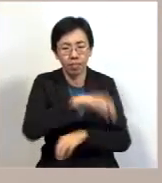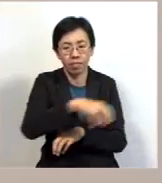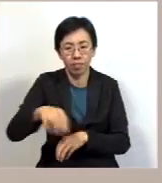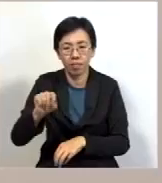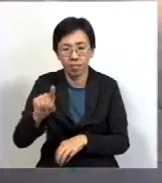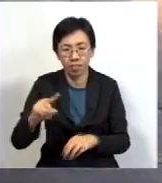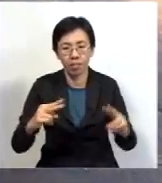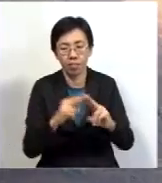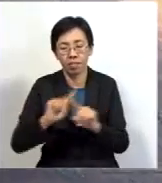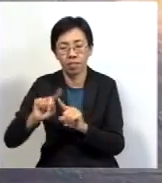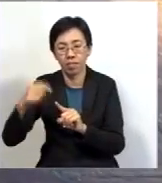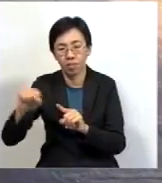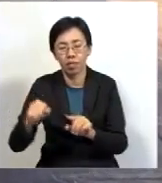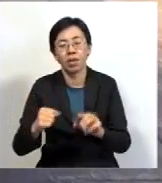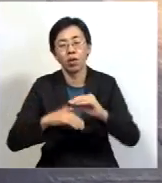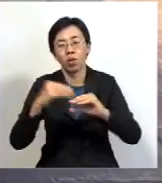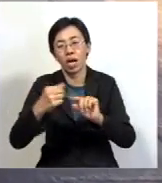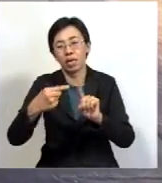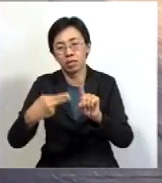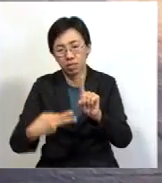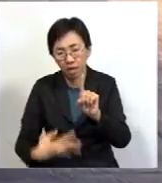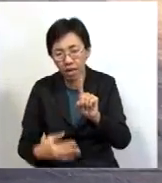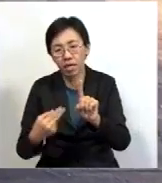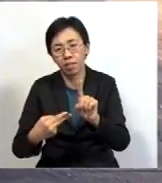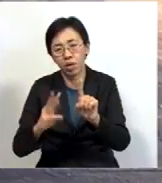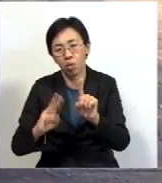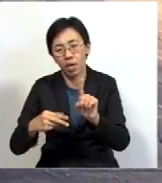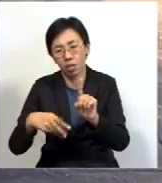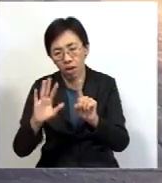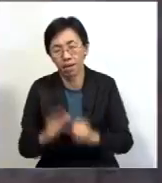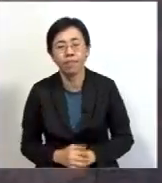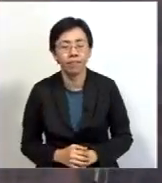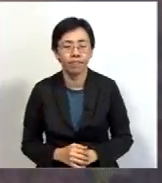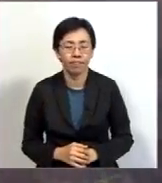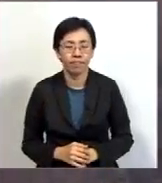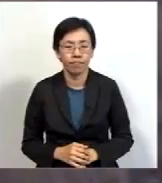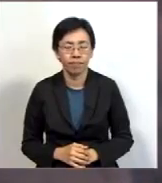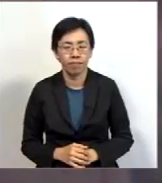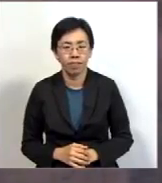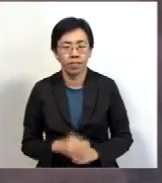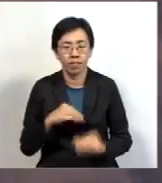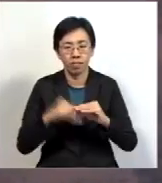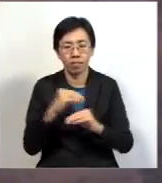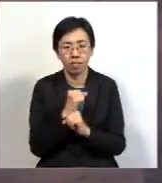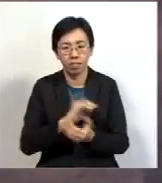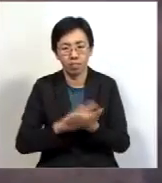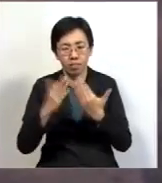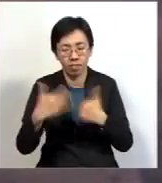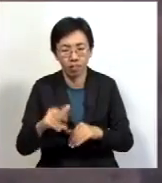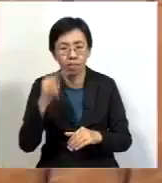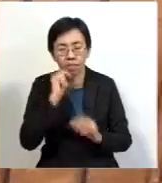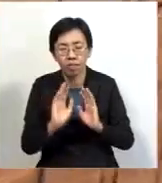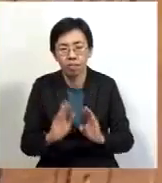ใน10กระทรวงจำนวน 16,035 โครงการด้วยกันทางนี้เนี่ยโครงการดำเนินการแล้วเสร็จเนี่ยจะสามารถเพิ่มปริ